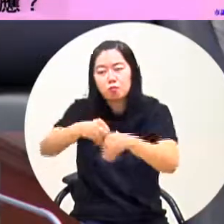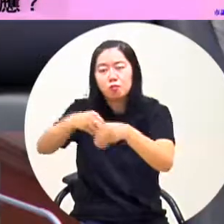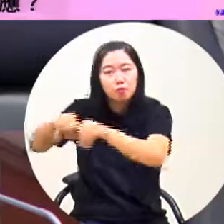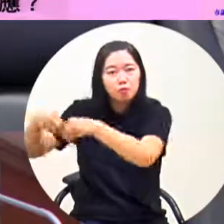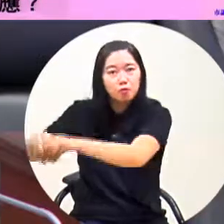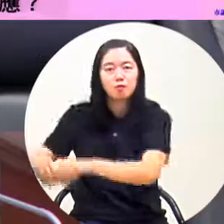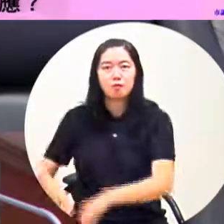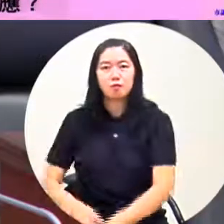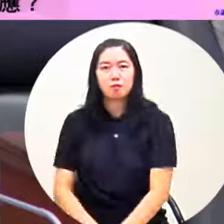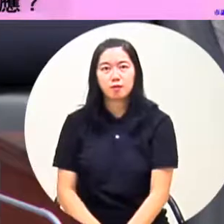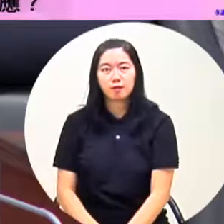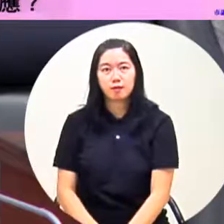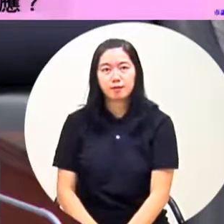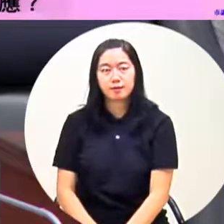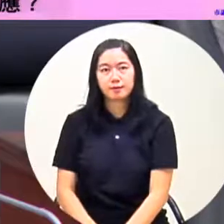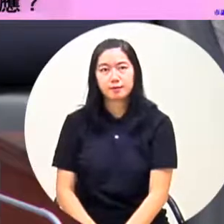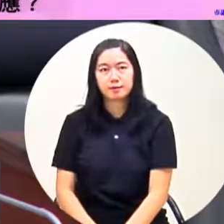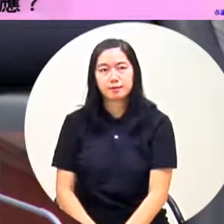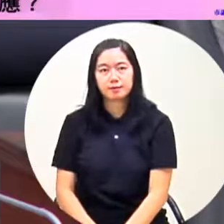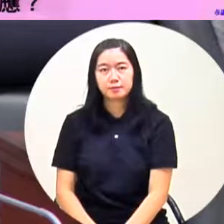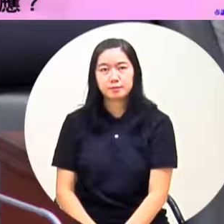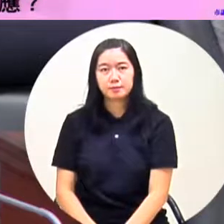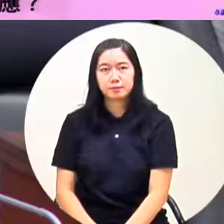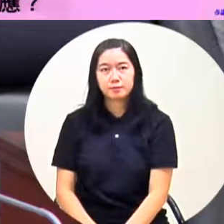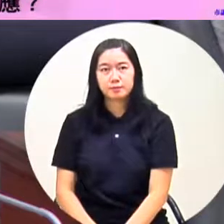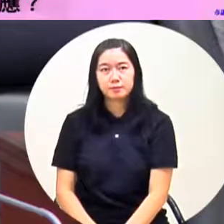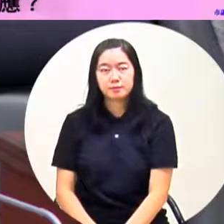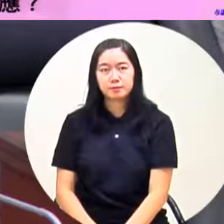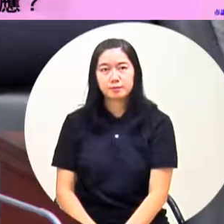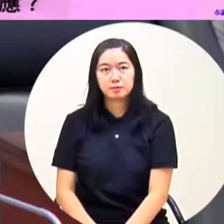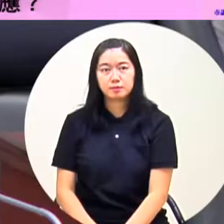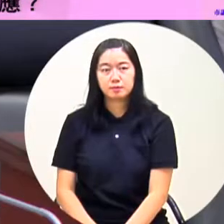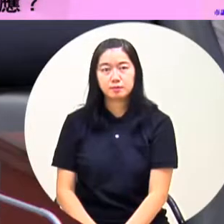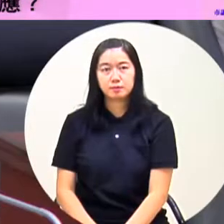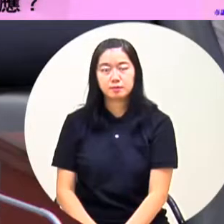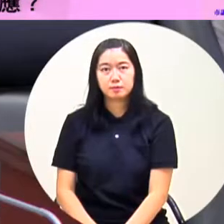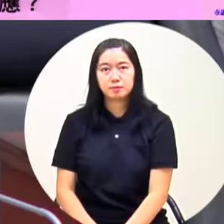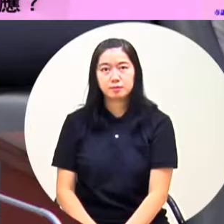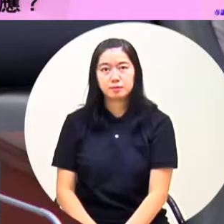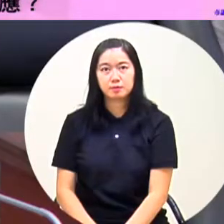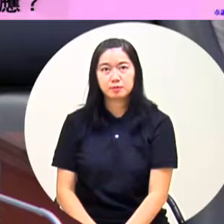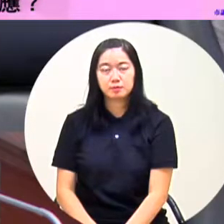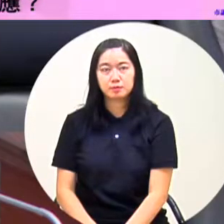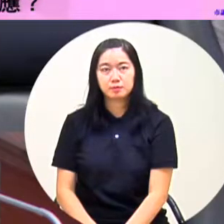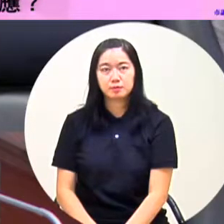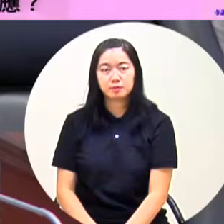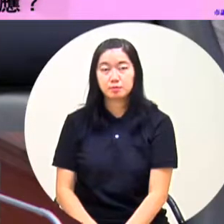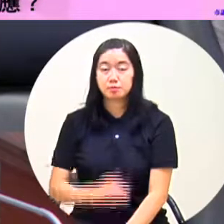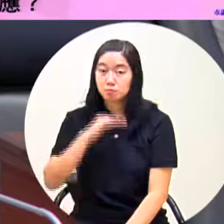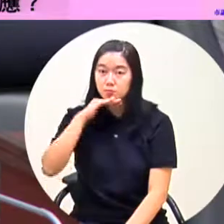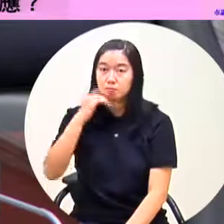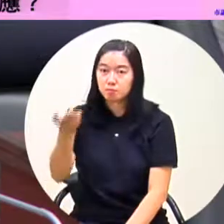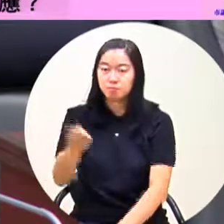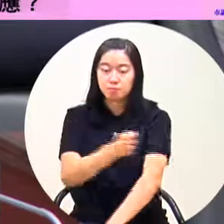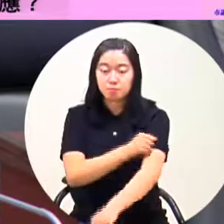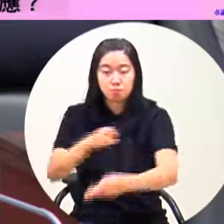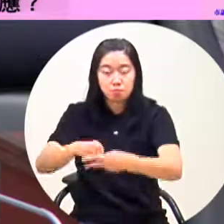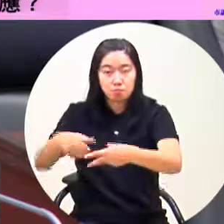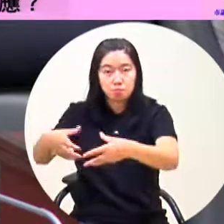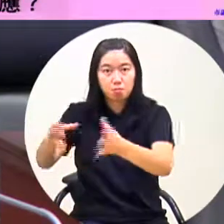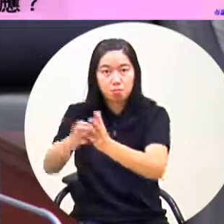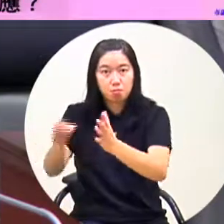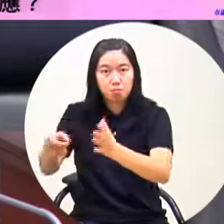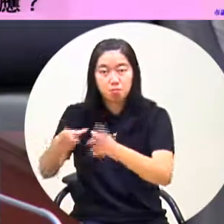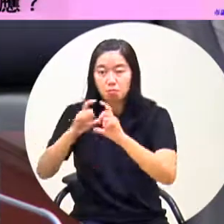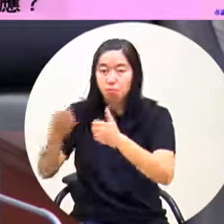是来行销哦。啊，所以蛋姐针对劳工群哦，有啥物回应，咱